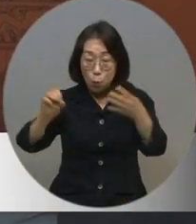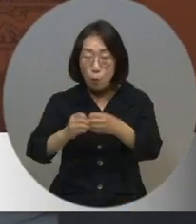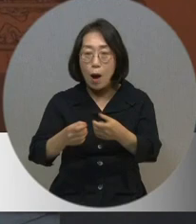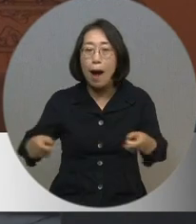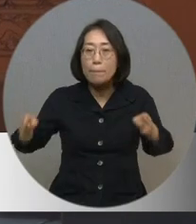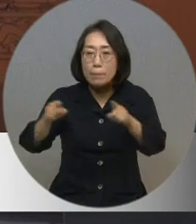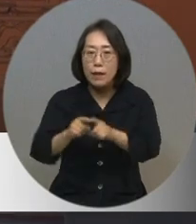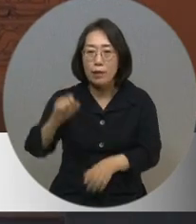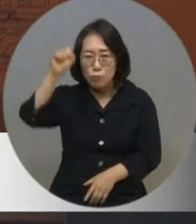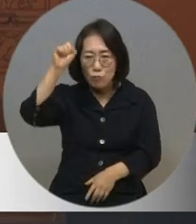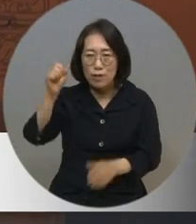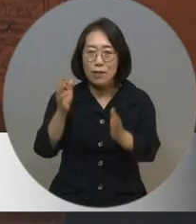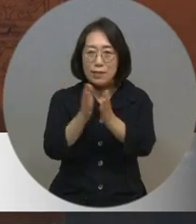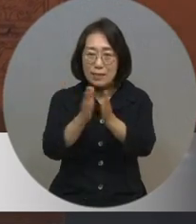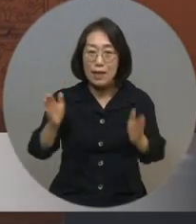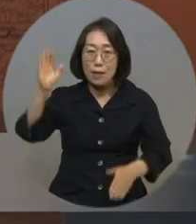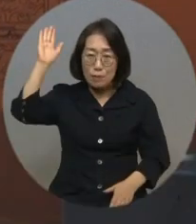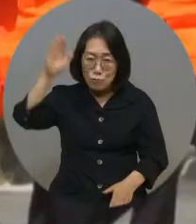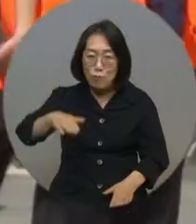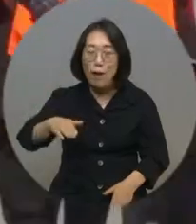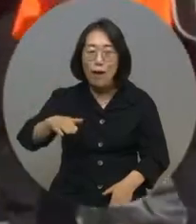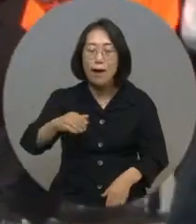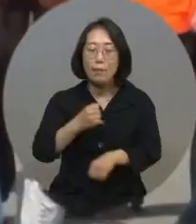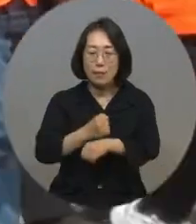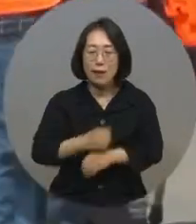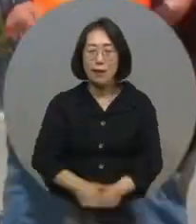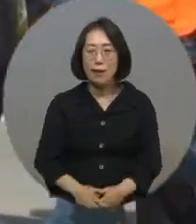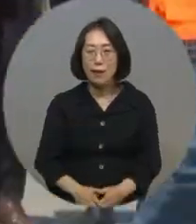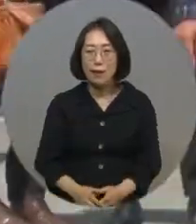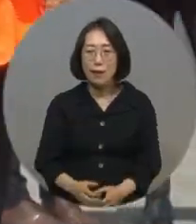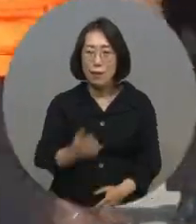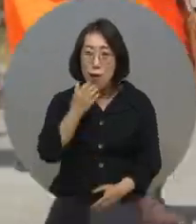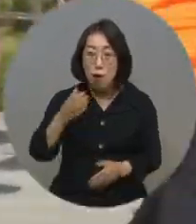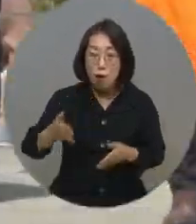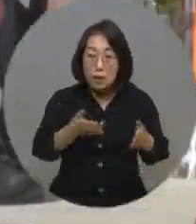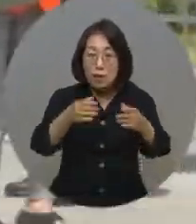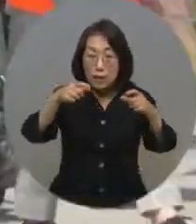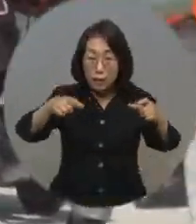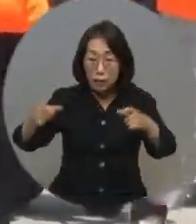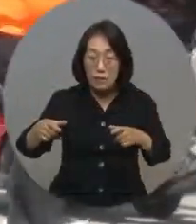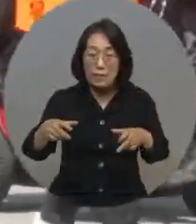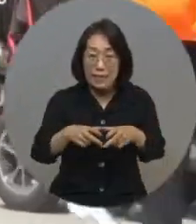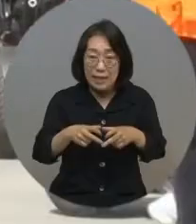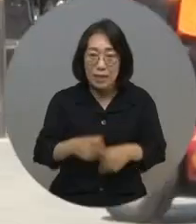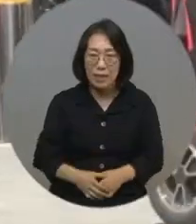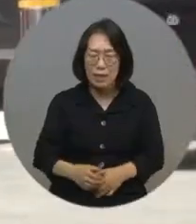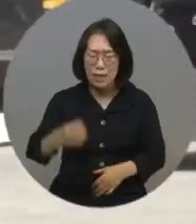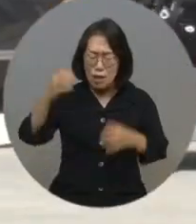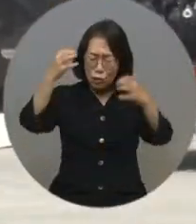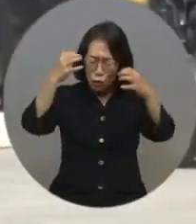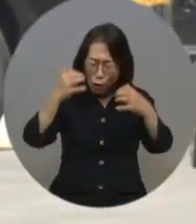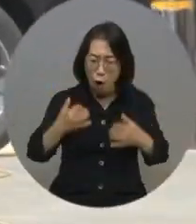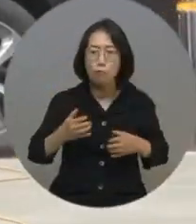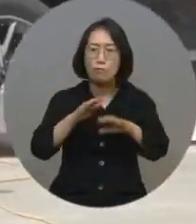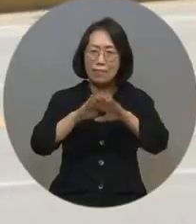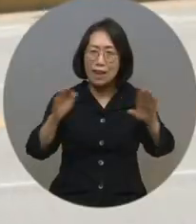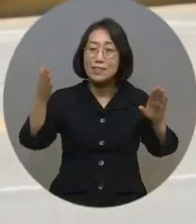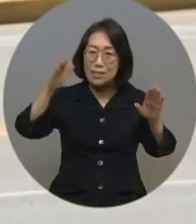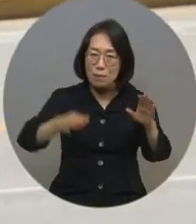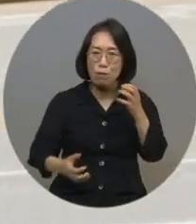공동투쟁단 출범식을 시작하겠습니다. 경기 각 지부 소속 장애인들은 뜨거운 한낮의 열기 속으로